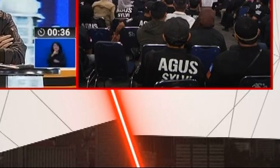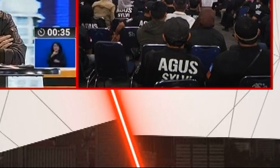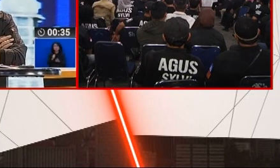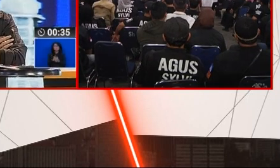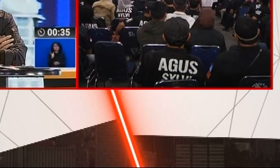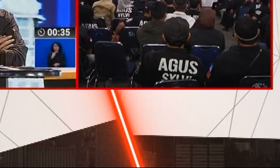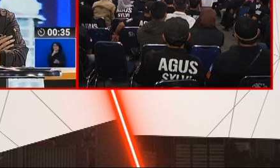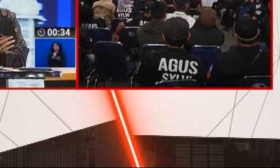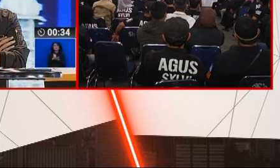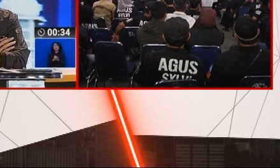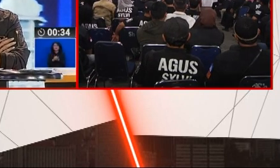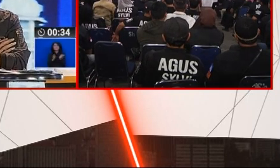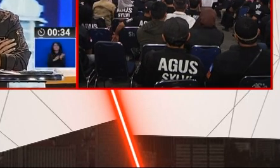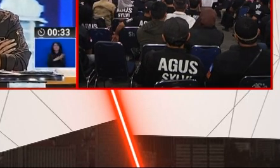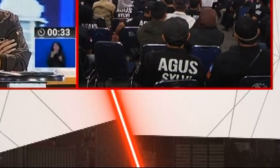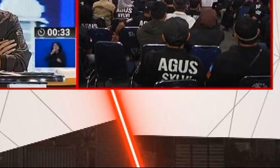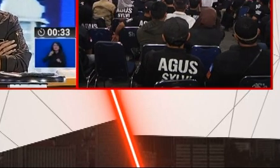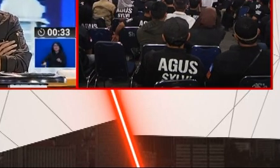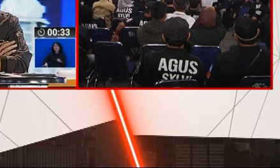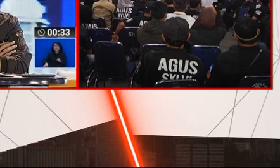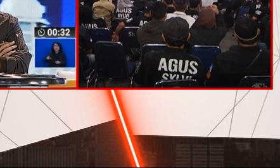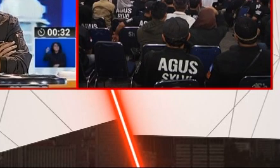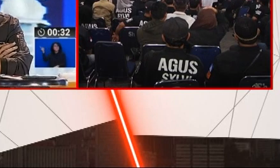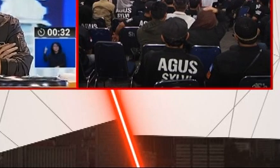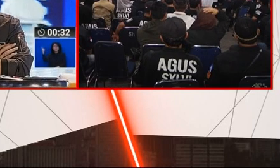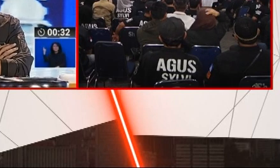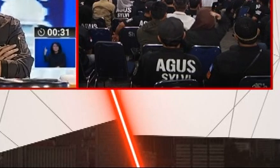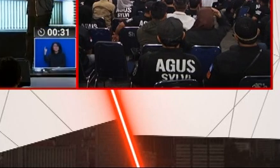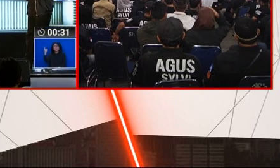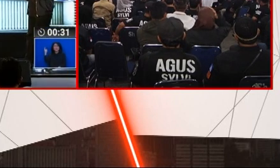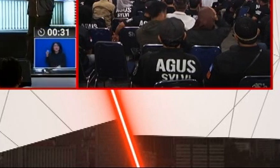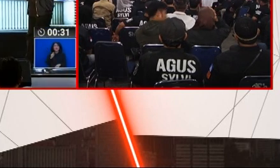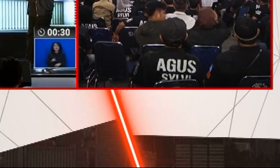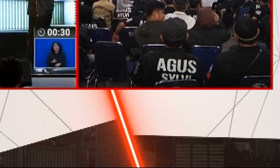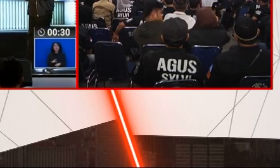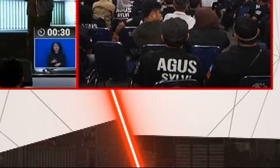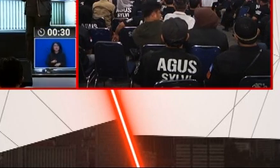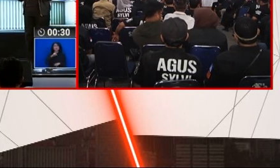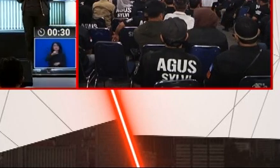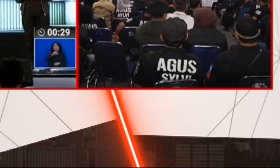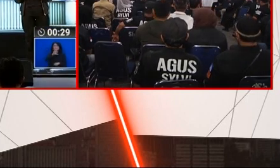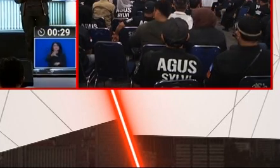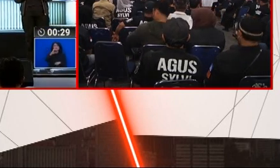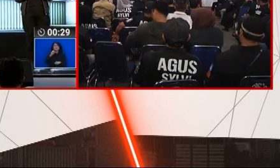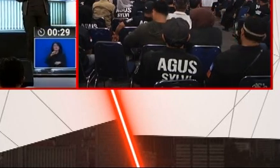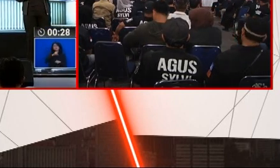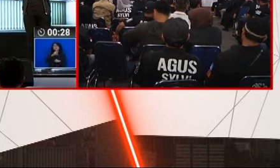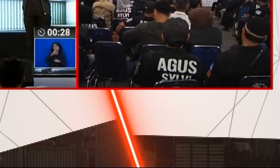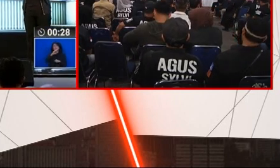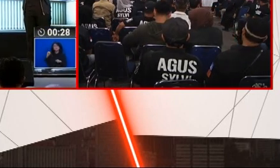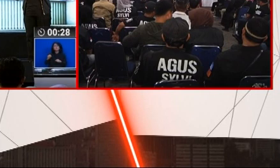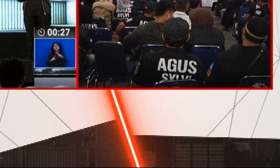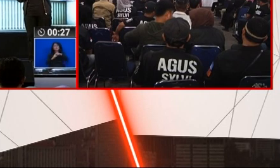sesungguhnya bicara sampah ini Pemerintah Kalau boleh di sekitar 7.000 ton per hari Nah ini harus